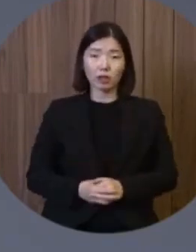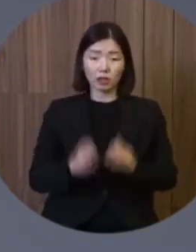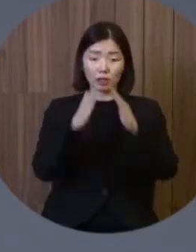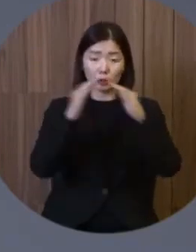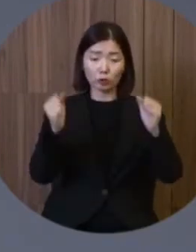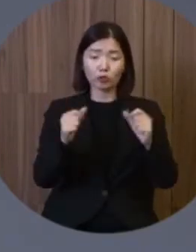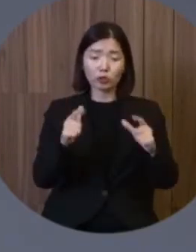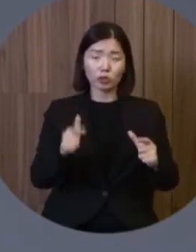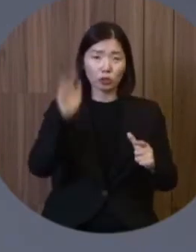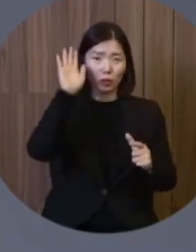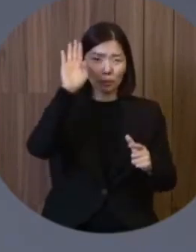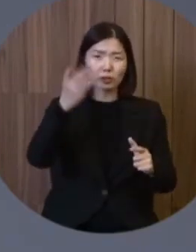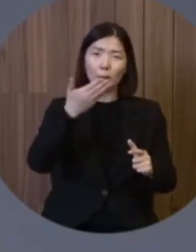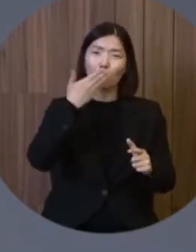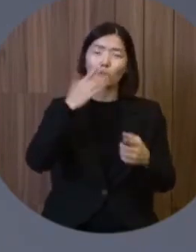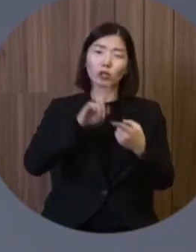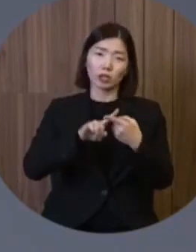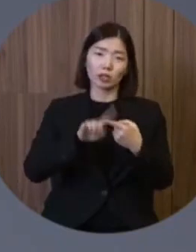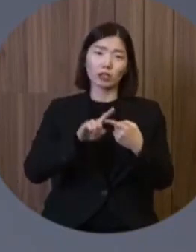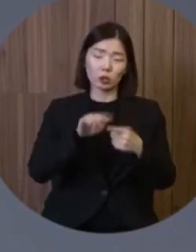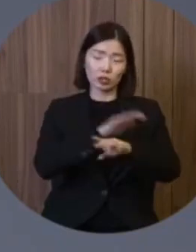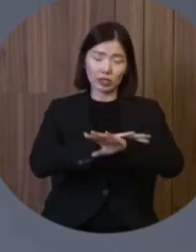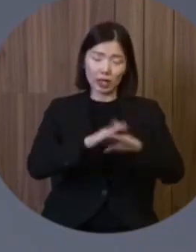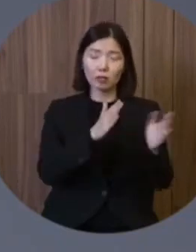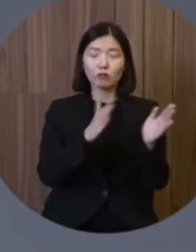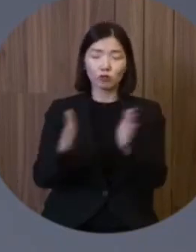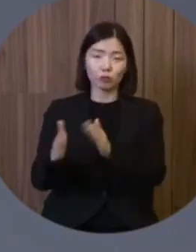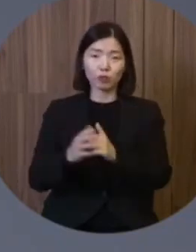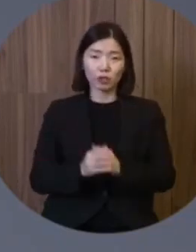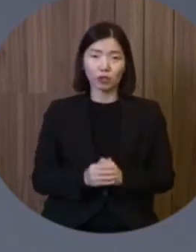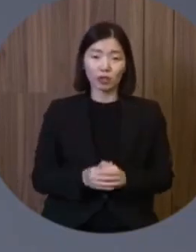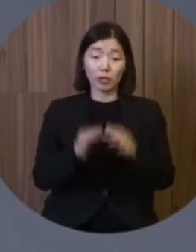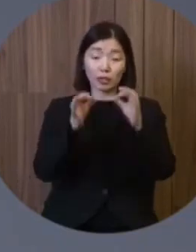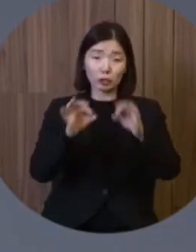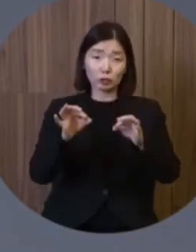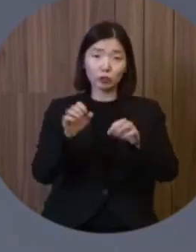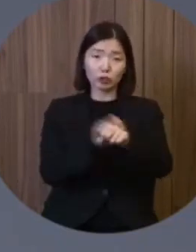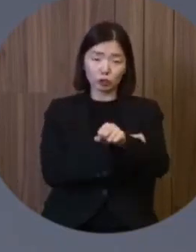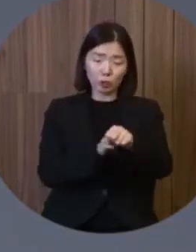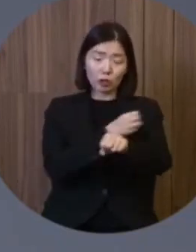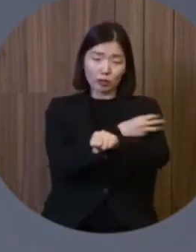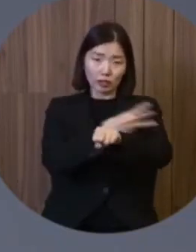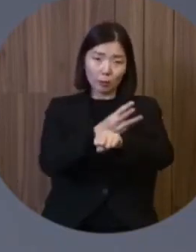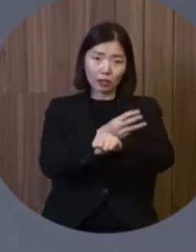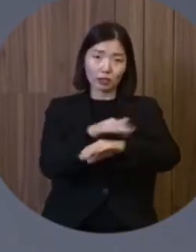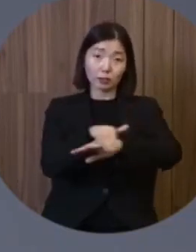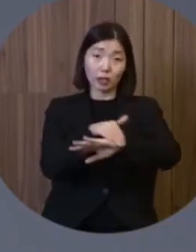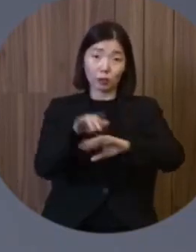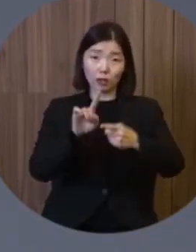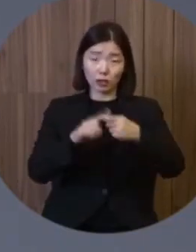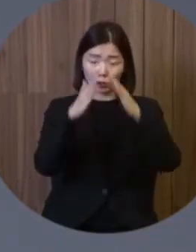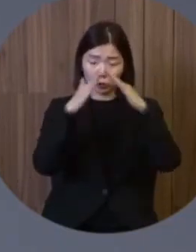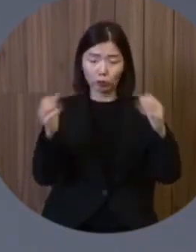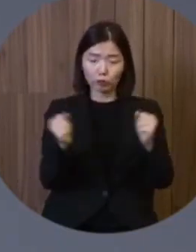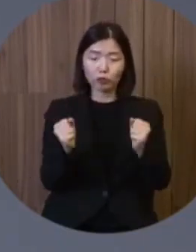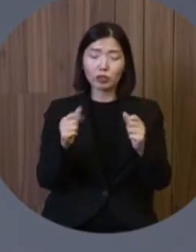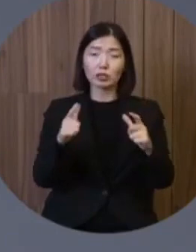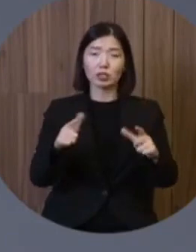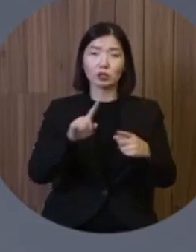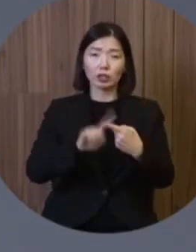전북의 미래 먹거리도 흔들림 없이 챙기겠습니다. 금융특화, 새만금 계획과 더불어 전북을